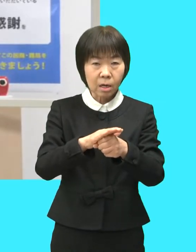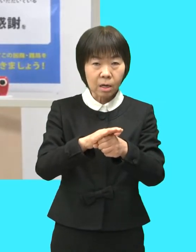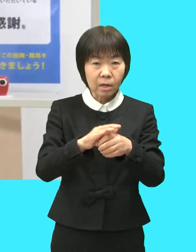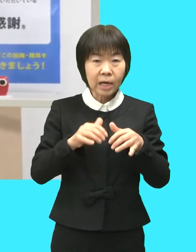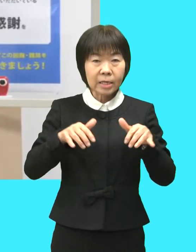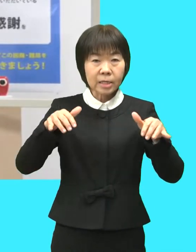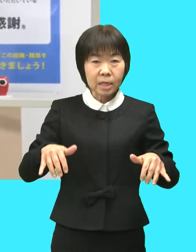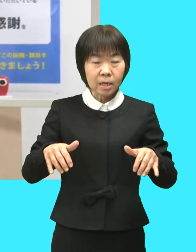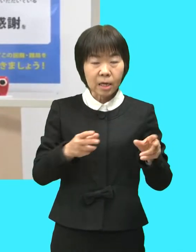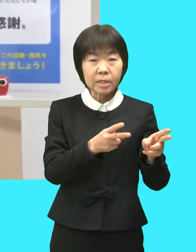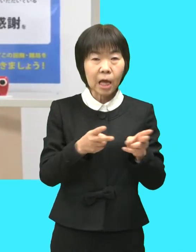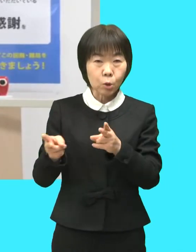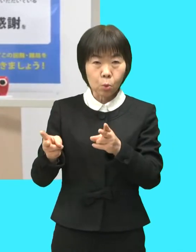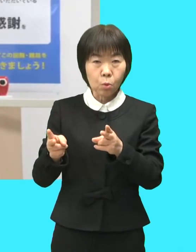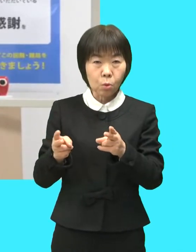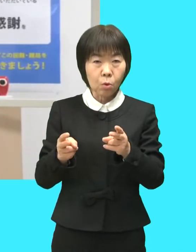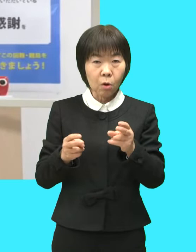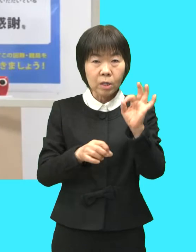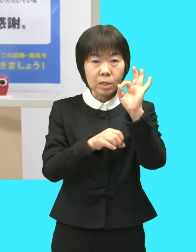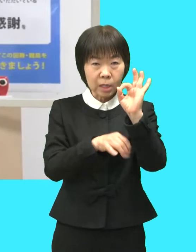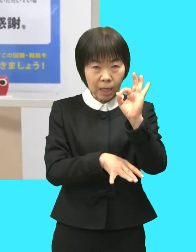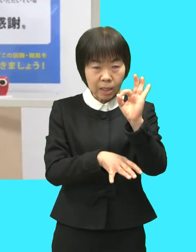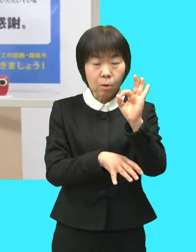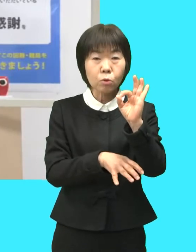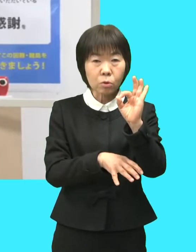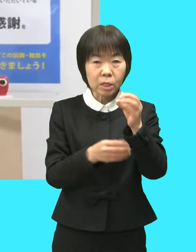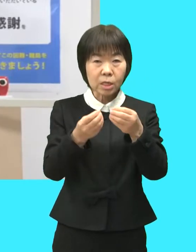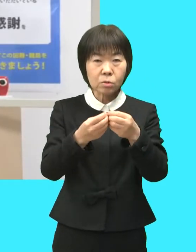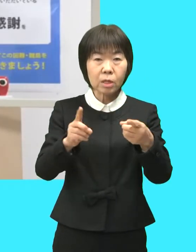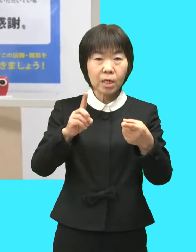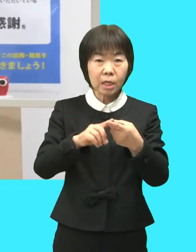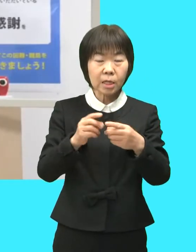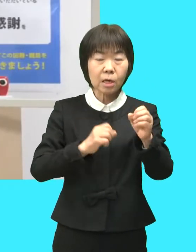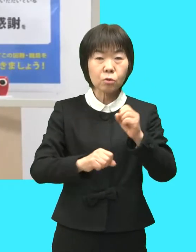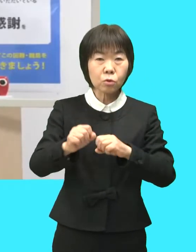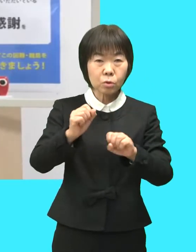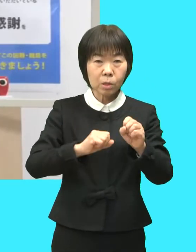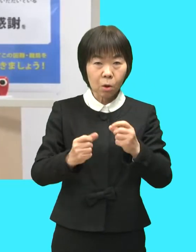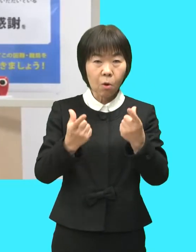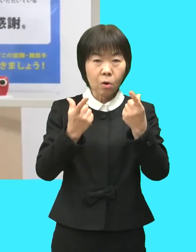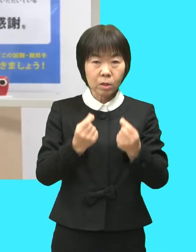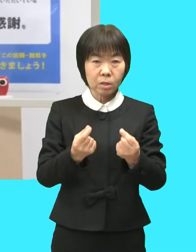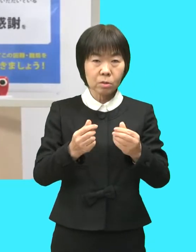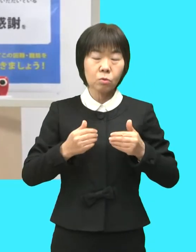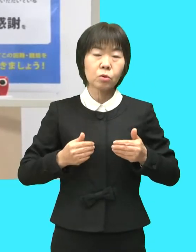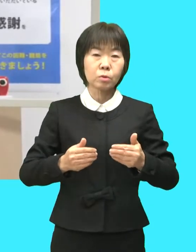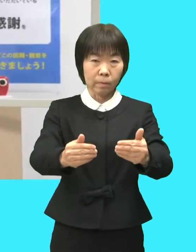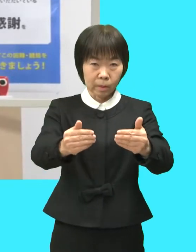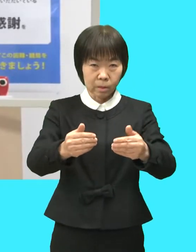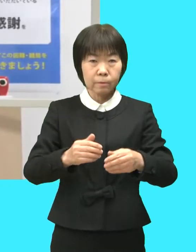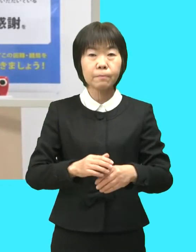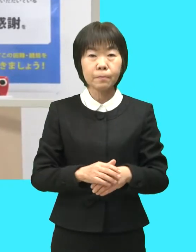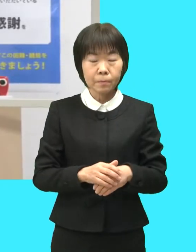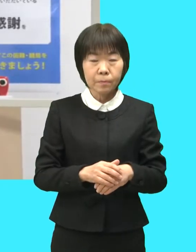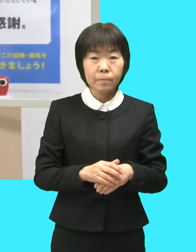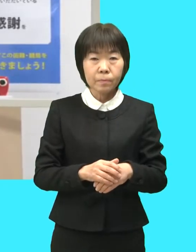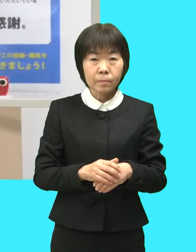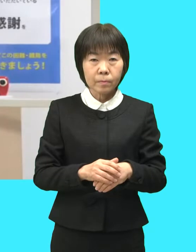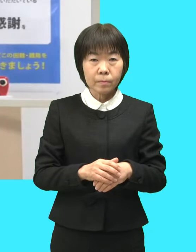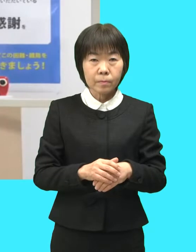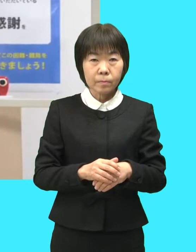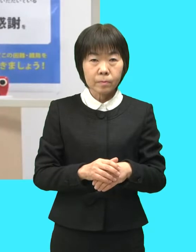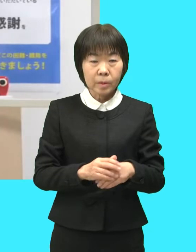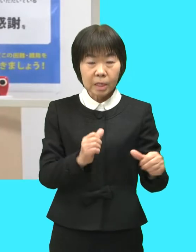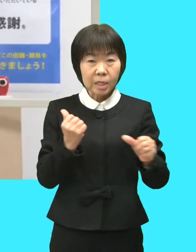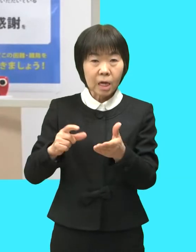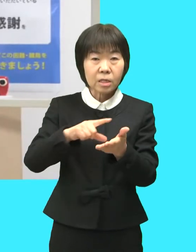制、制度、財源をもとに具体的な取り組みを着実に進めてまいります。